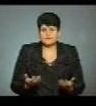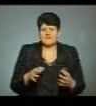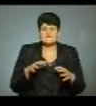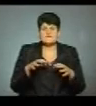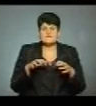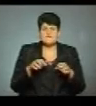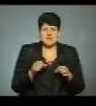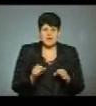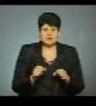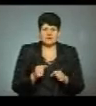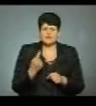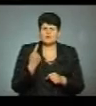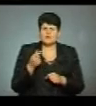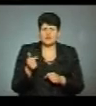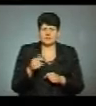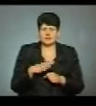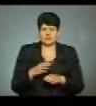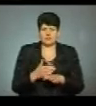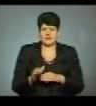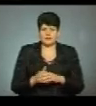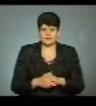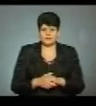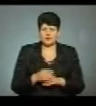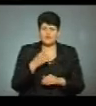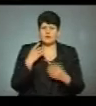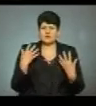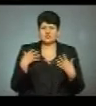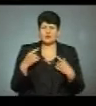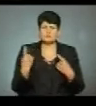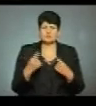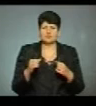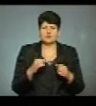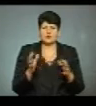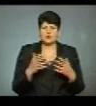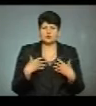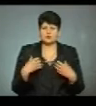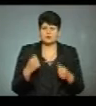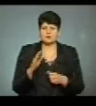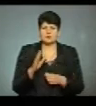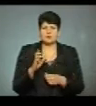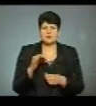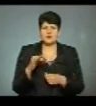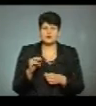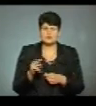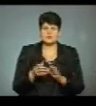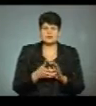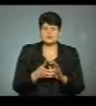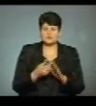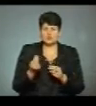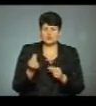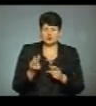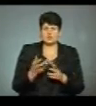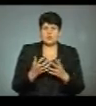владою жодної гривні не було виділено. За словами начальника обласного управління охорони здоров'я Володимира Богойчука, про нестачу коштів та